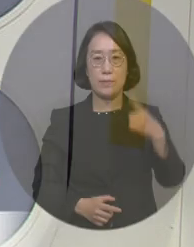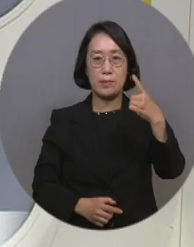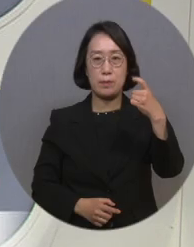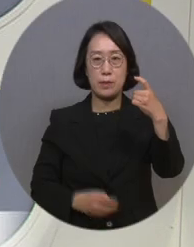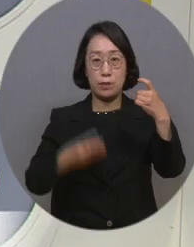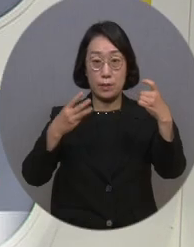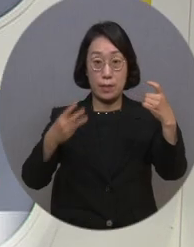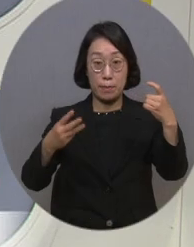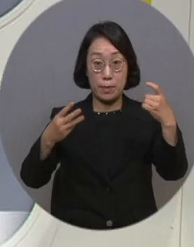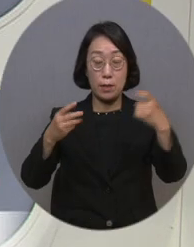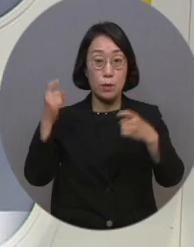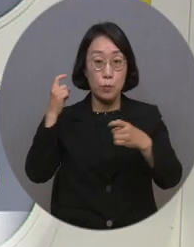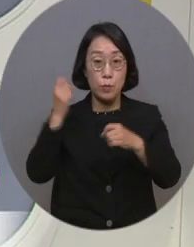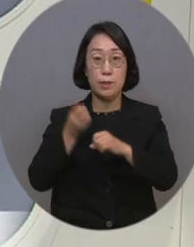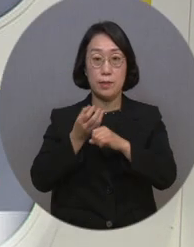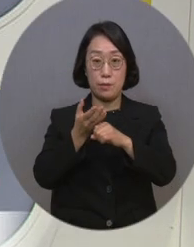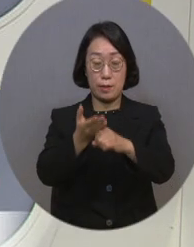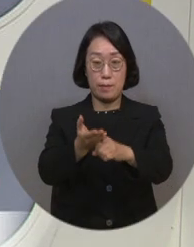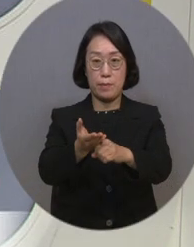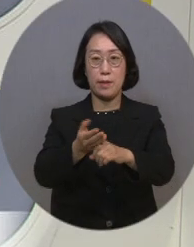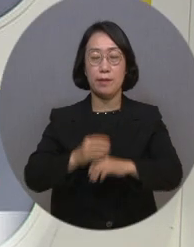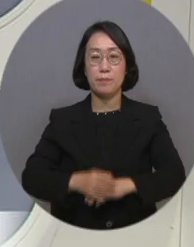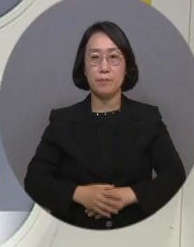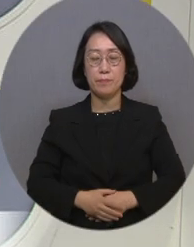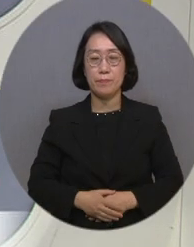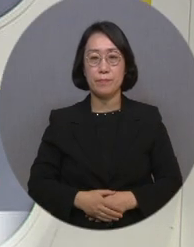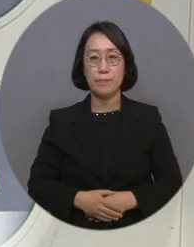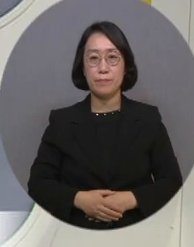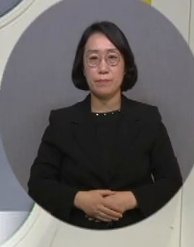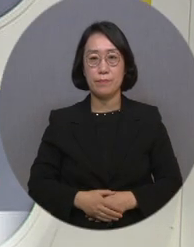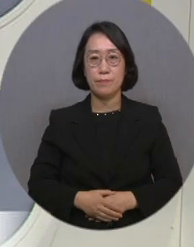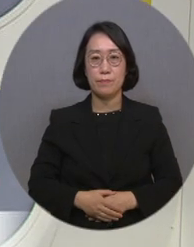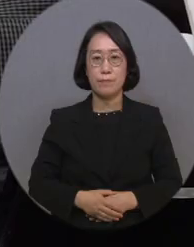11월 3일 목요일 만만한 뉴스는 지역 네트워크 소식으로 함께합니다.